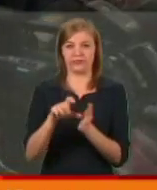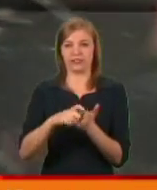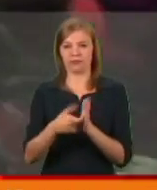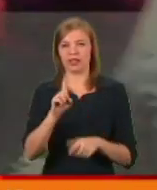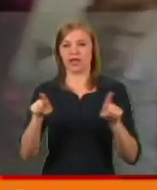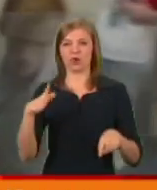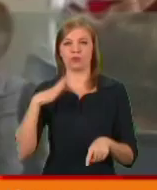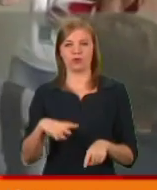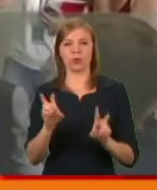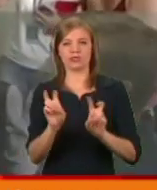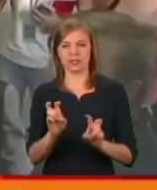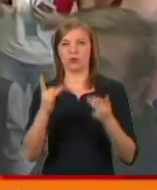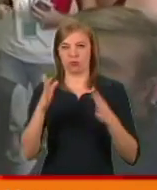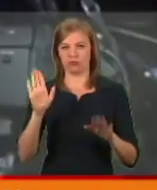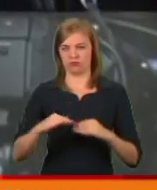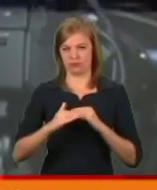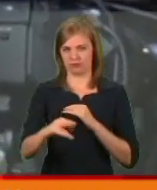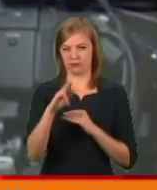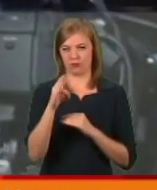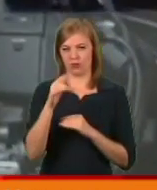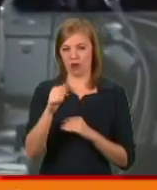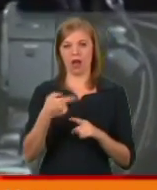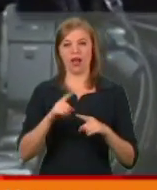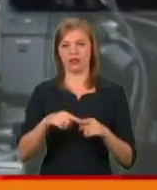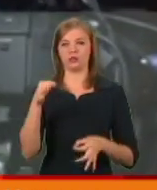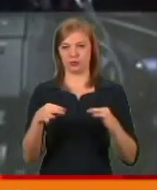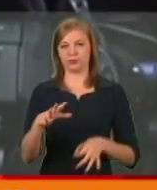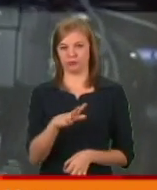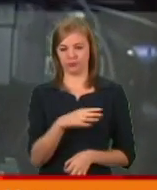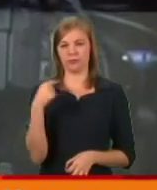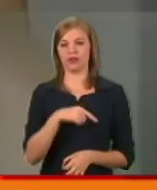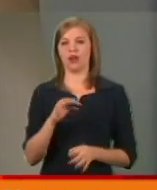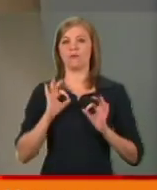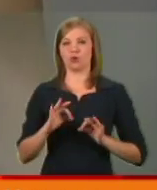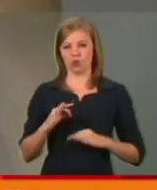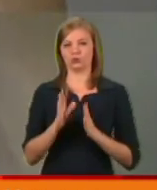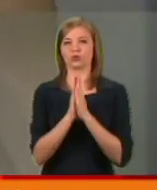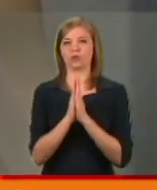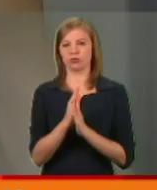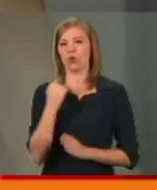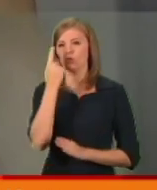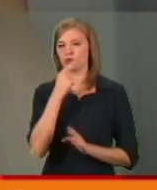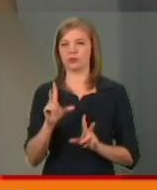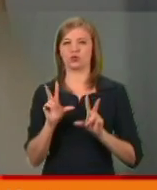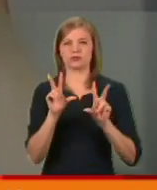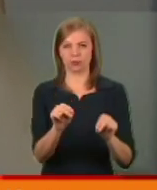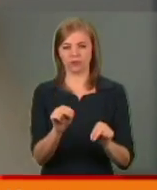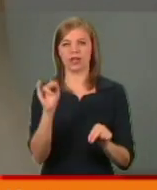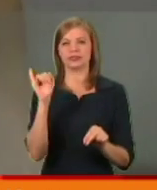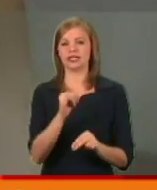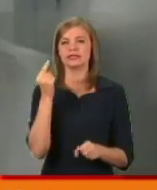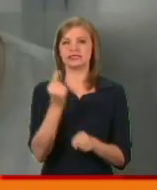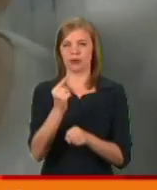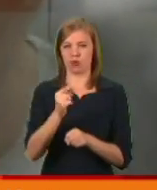деяким довелося сидіти просто на підлозі. Втім, засіданню це не завадило. Прокурори прогнозовано попросили особистого зобов'язання і